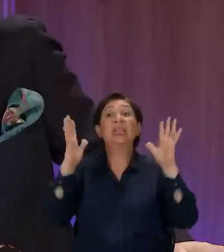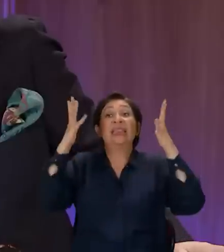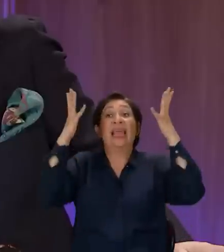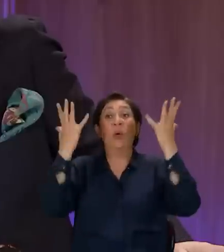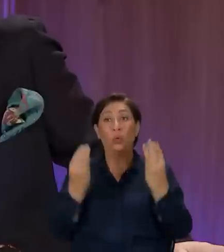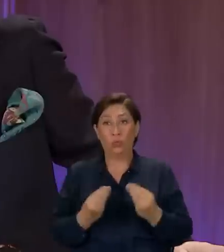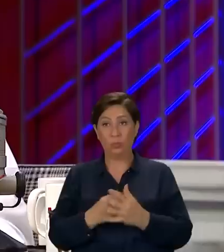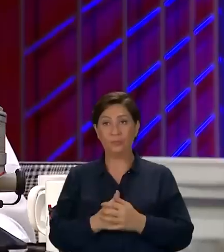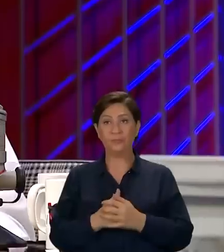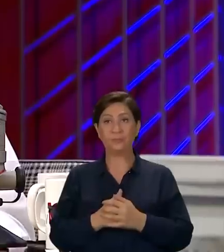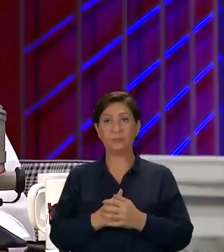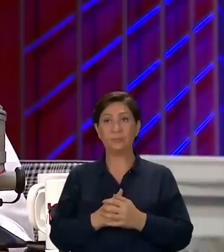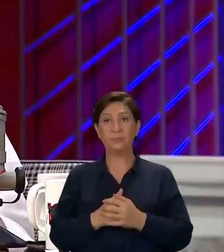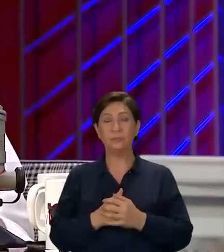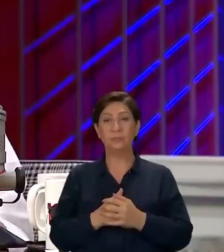Ve böyle